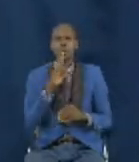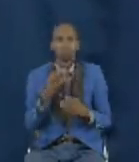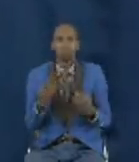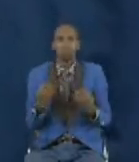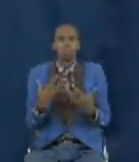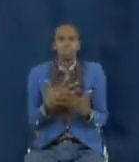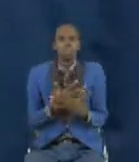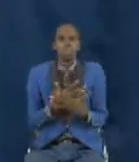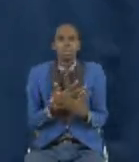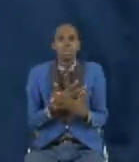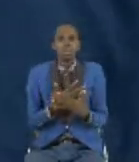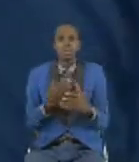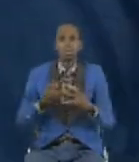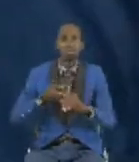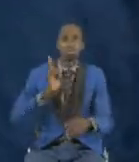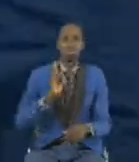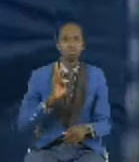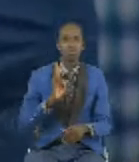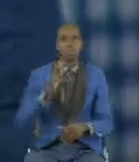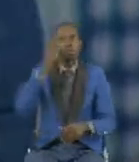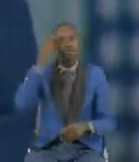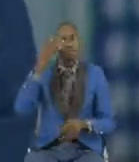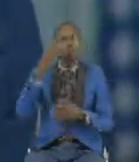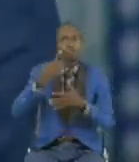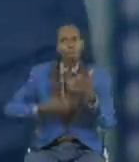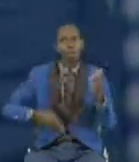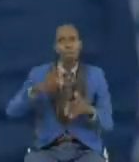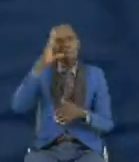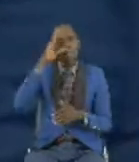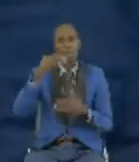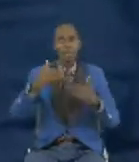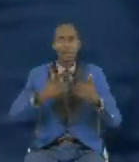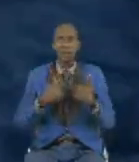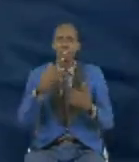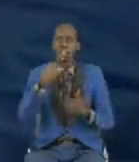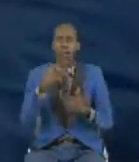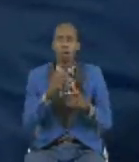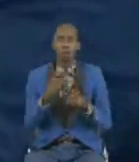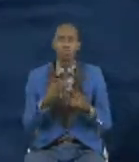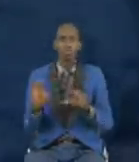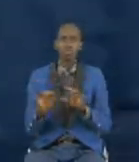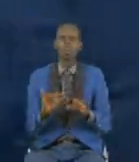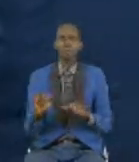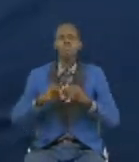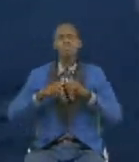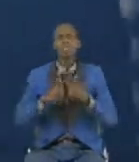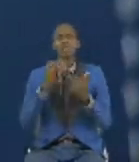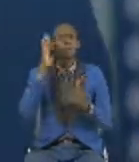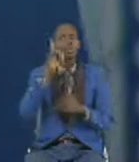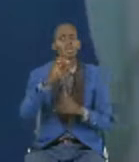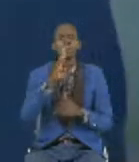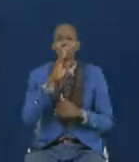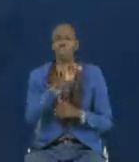tremblotes à cause de ce que les hommes ont dit ou de ce que les hommes font. Comment est-ce que tu peux être un vrai